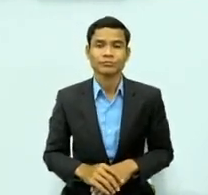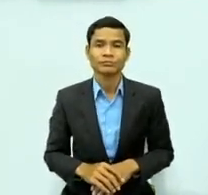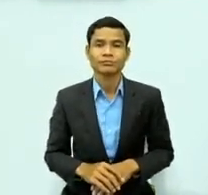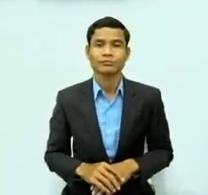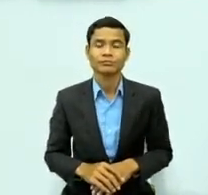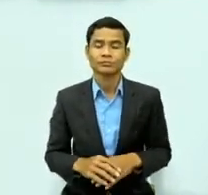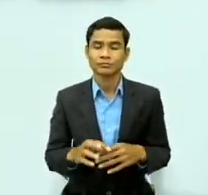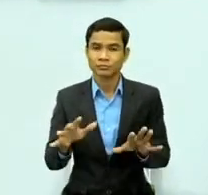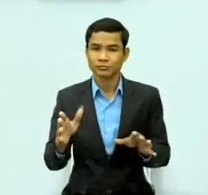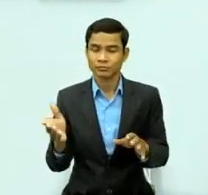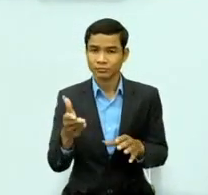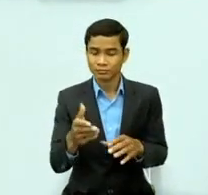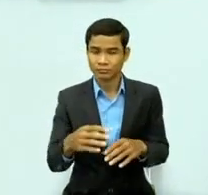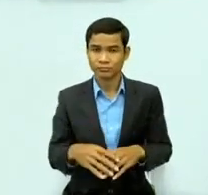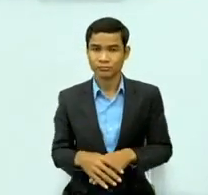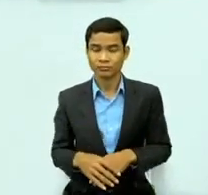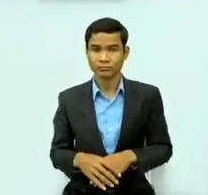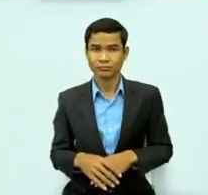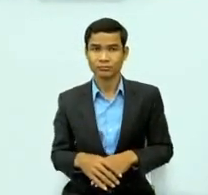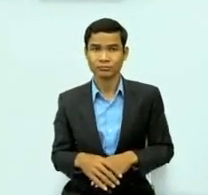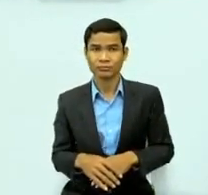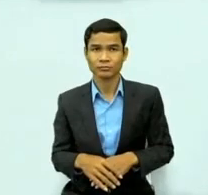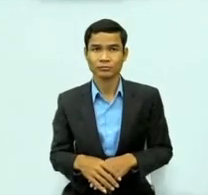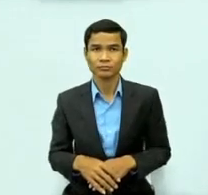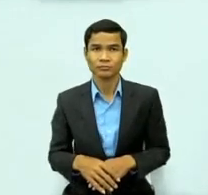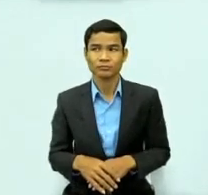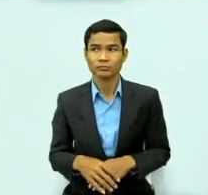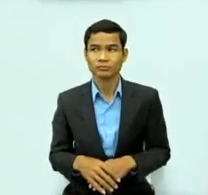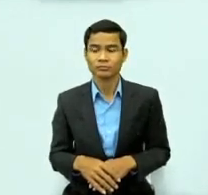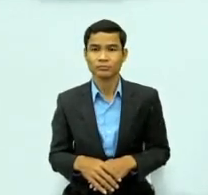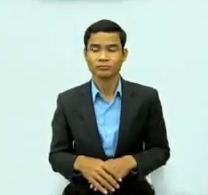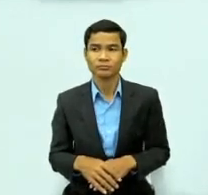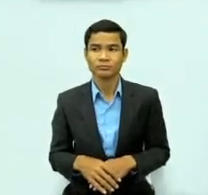ចារួចរាល់ហើយឬនៅកូន